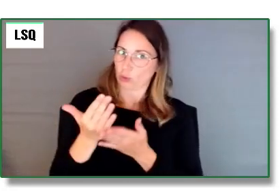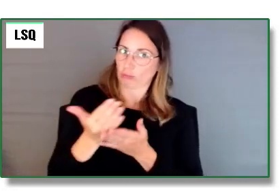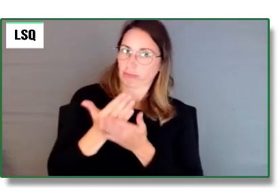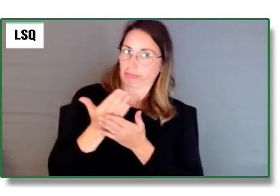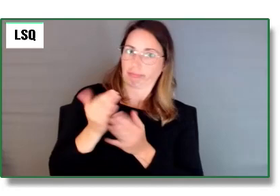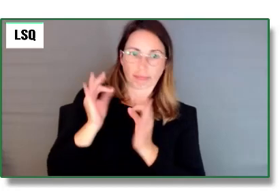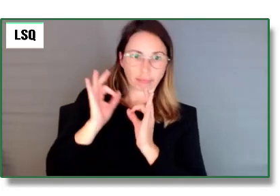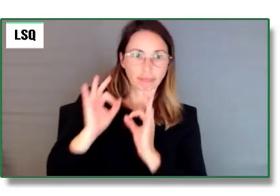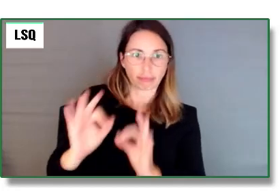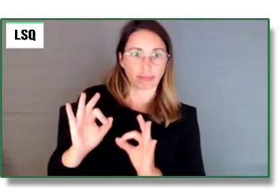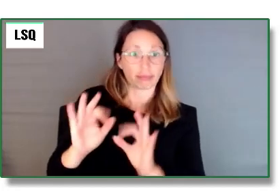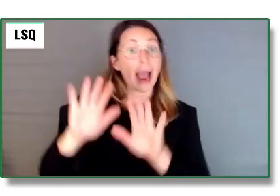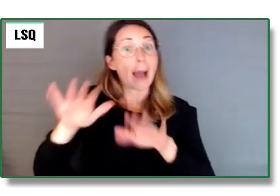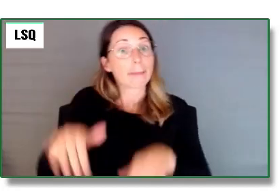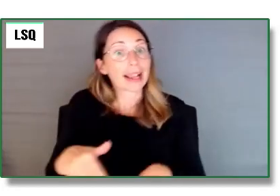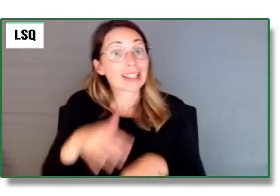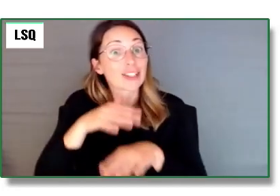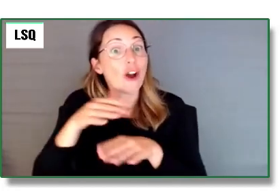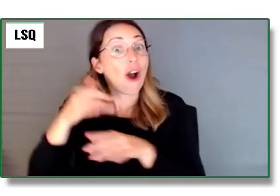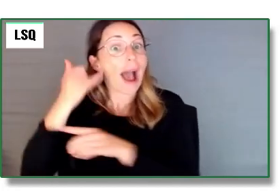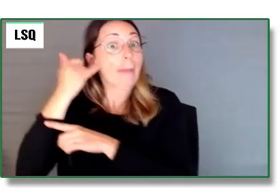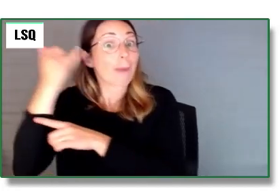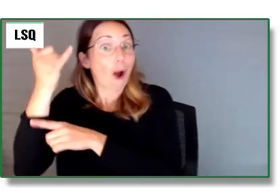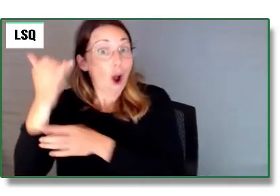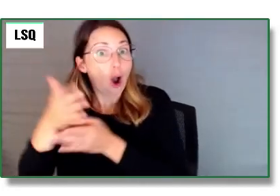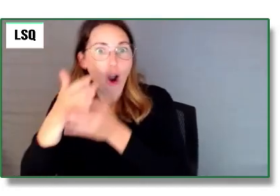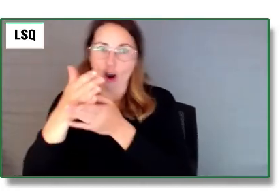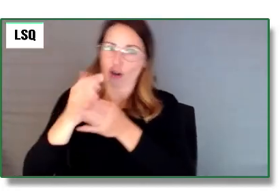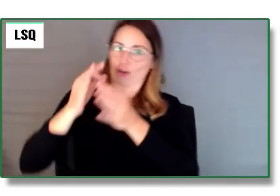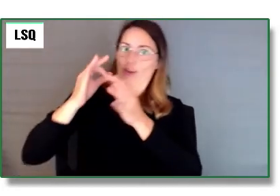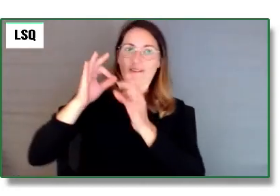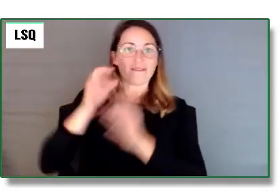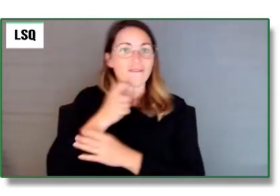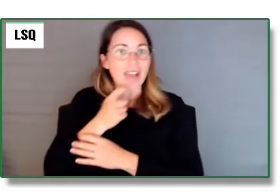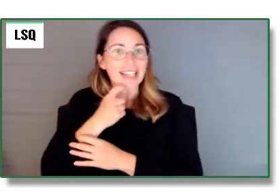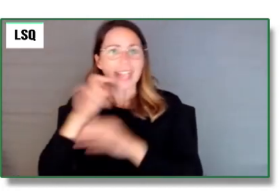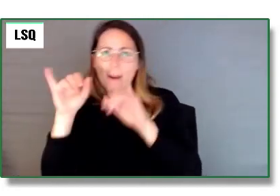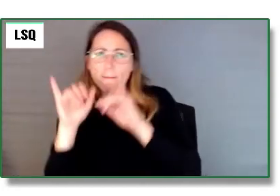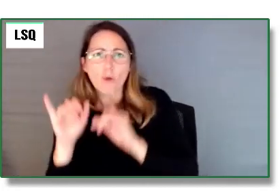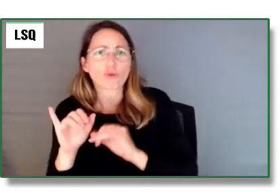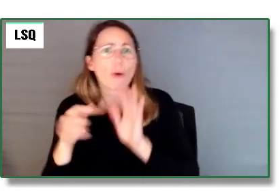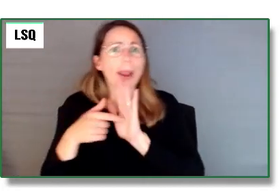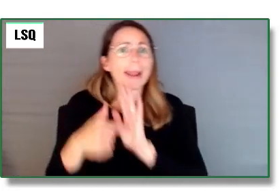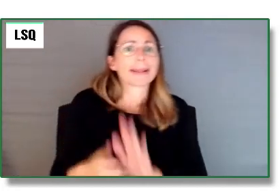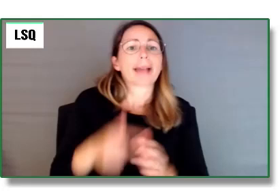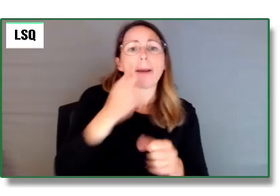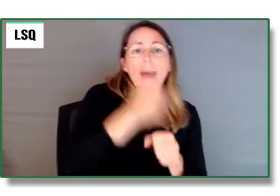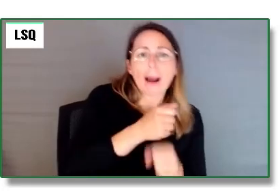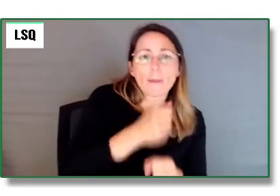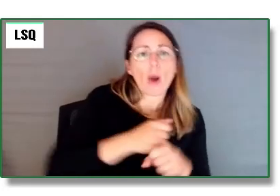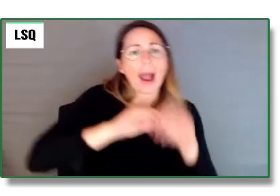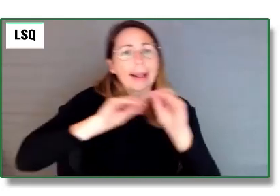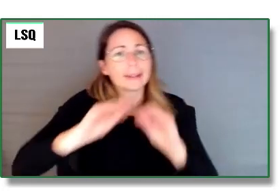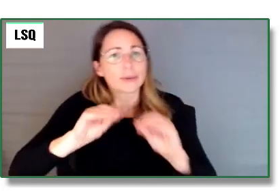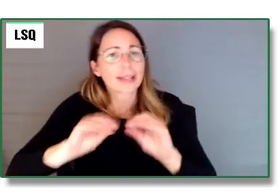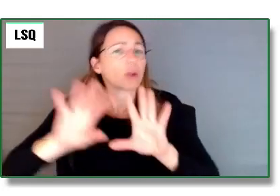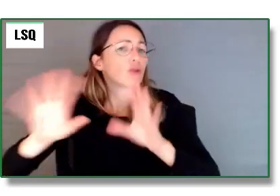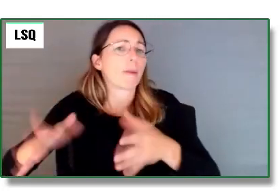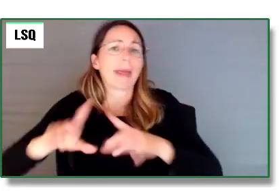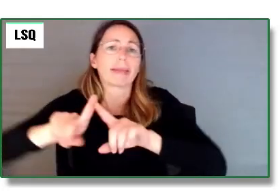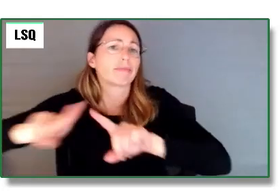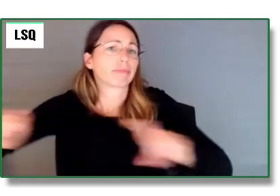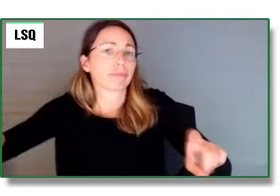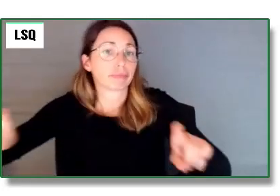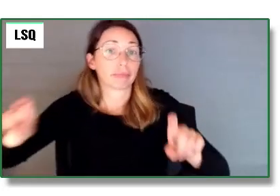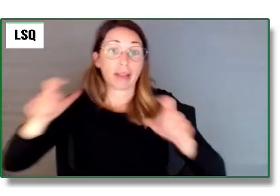sont étonnamment faciles à mesurer dans le contexte des affaires, de l'emploi, de l'éducation, etc. Nous pouvons mesurer directement l'impact sur la